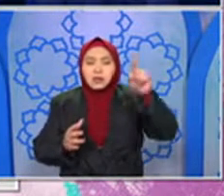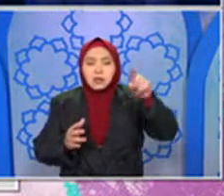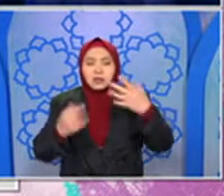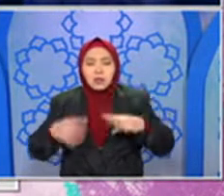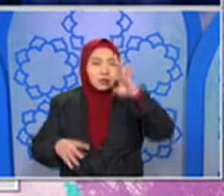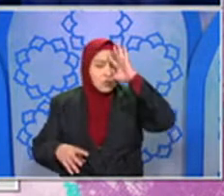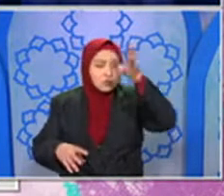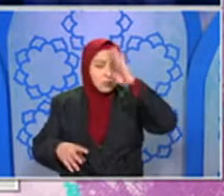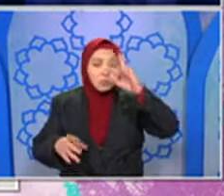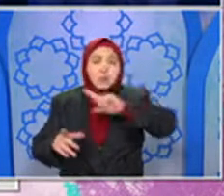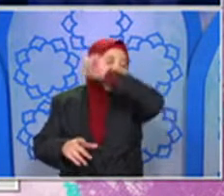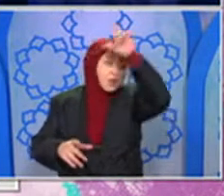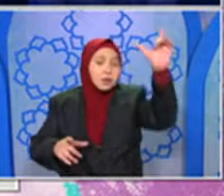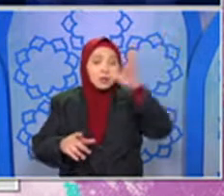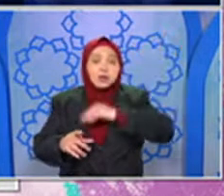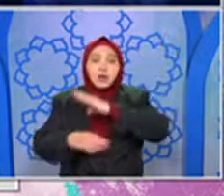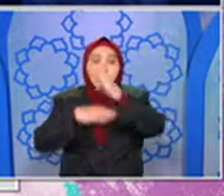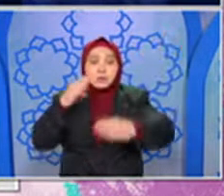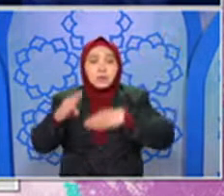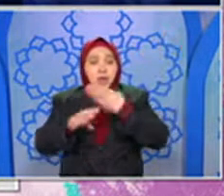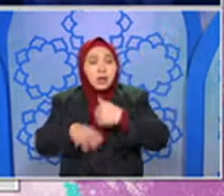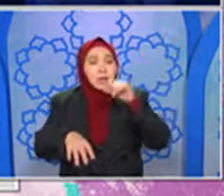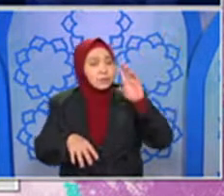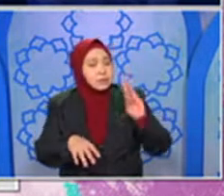السماوات والأرض في ستة